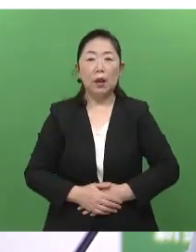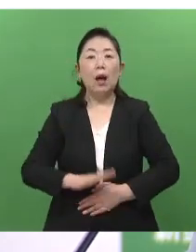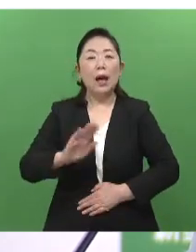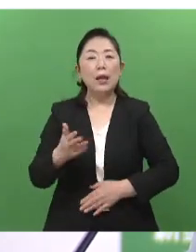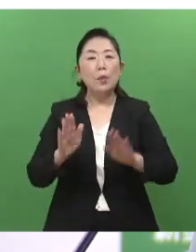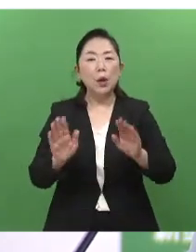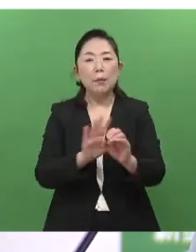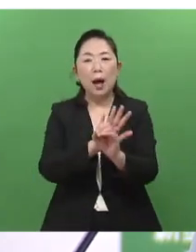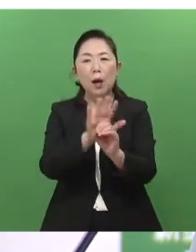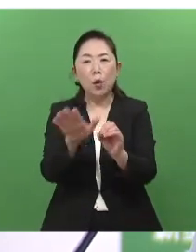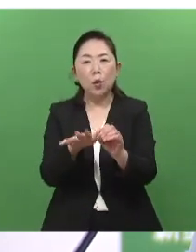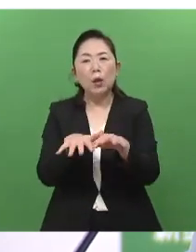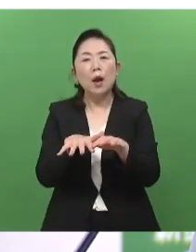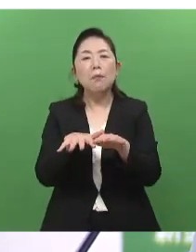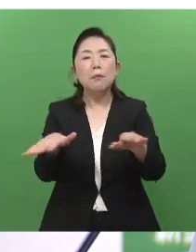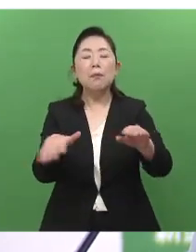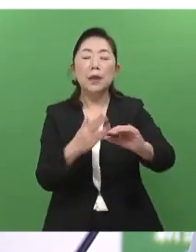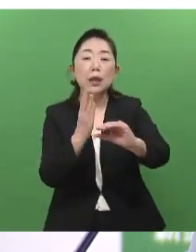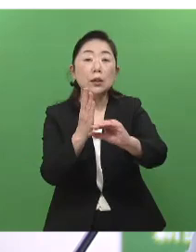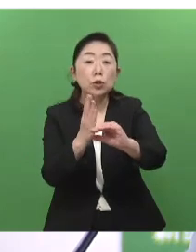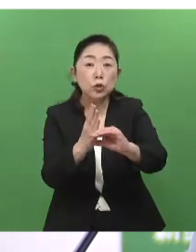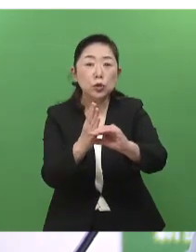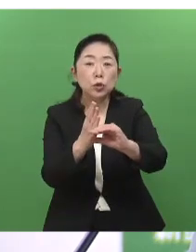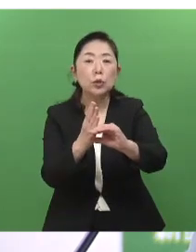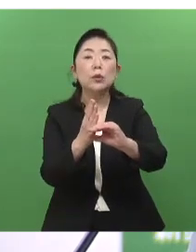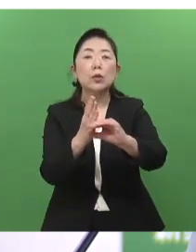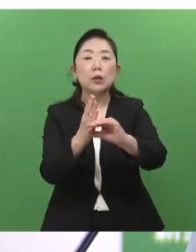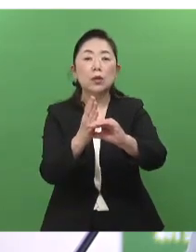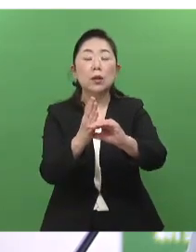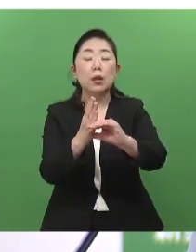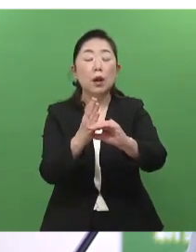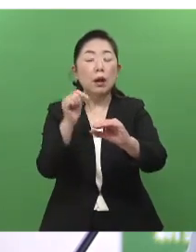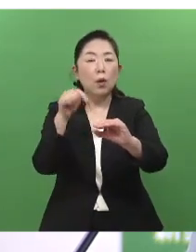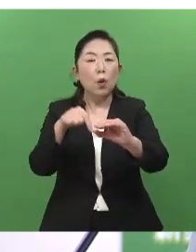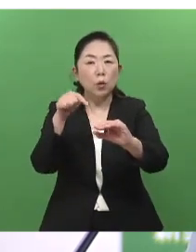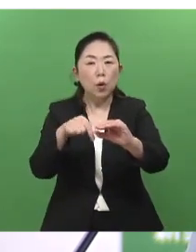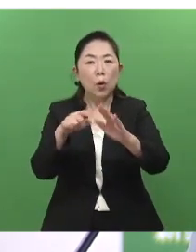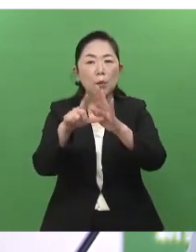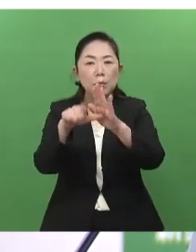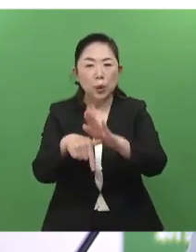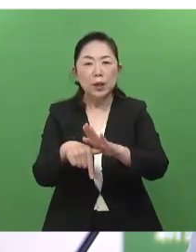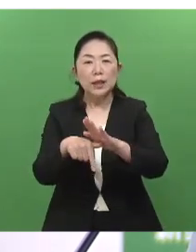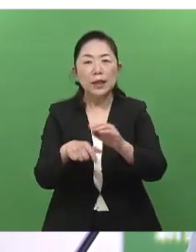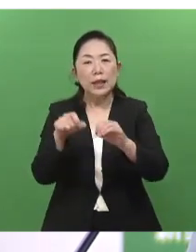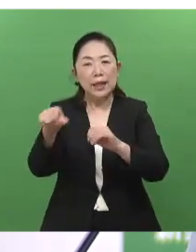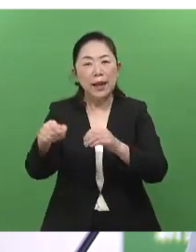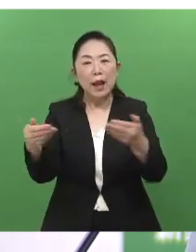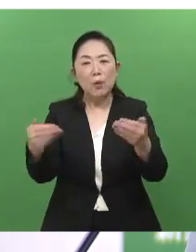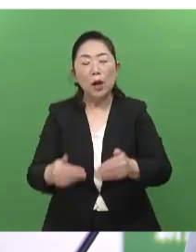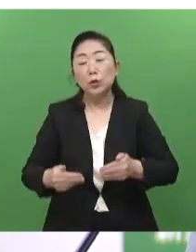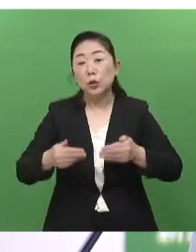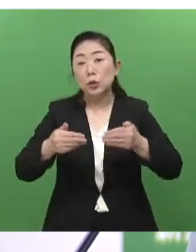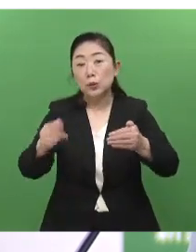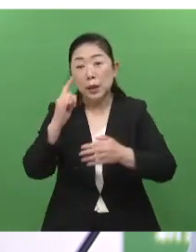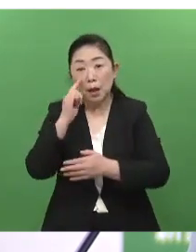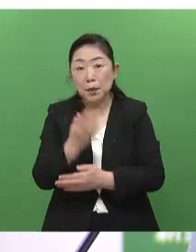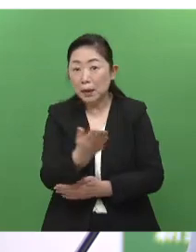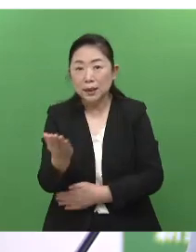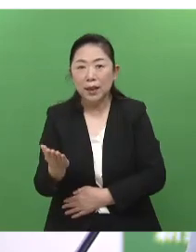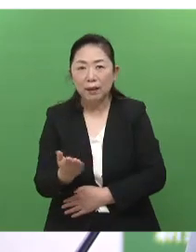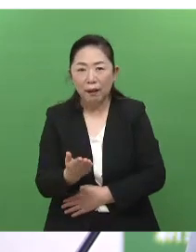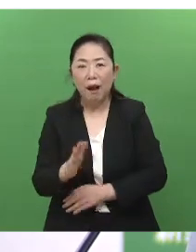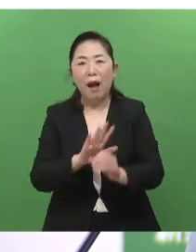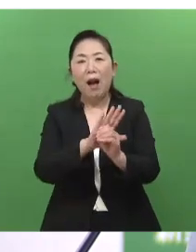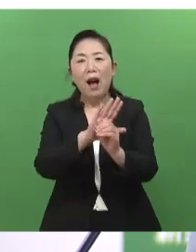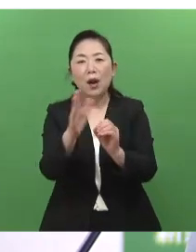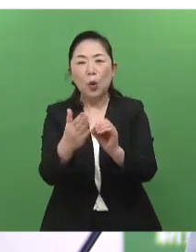コロナがそれを遮っているであるならば、この際テレワークをここで進めていきませんか、それはコロナ対策